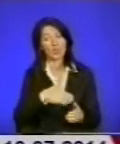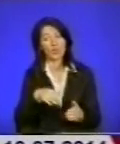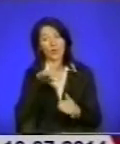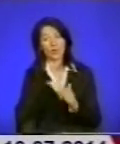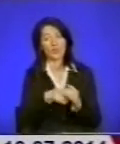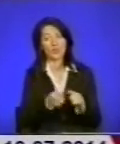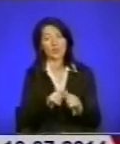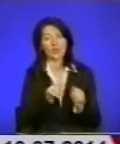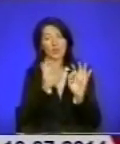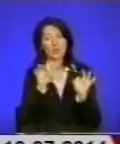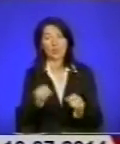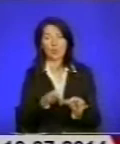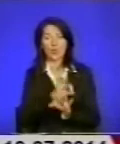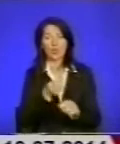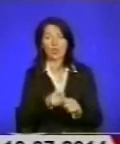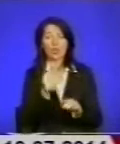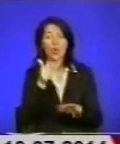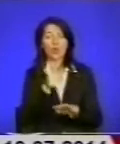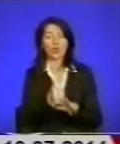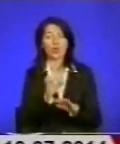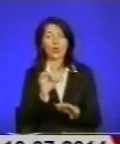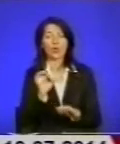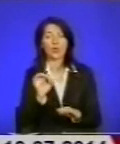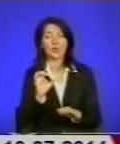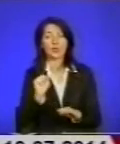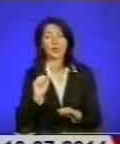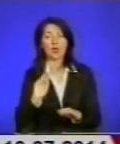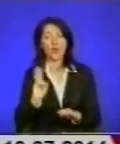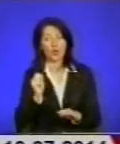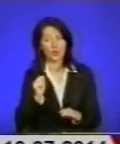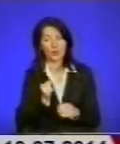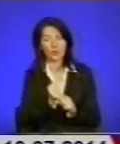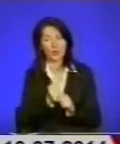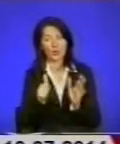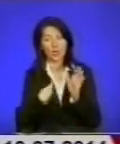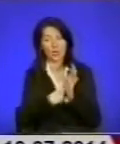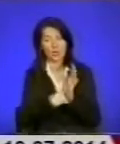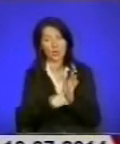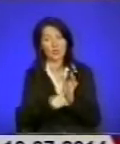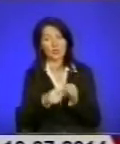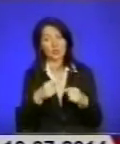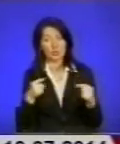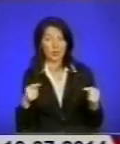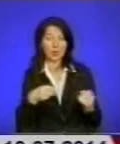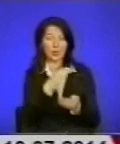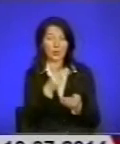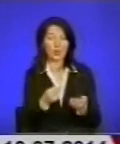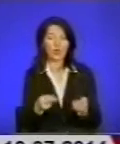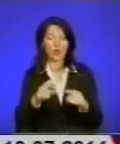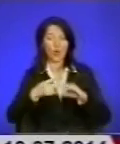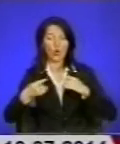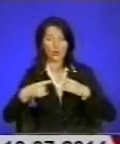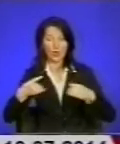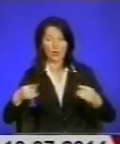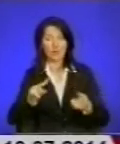який очолив Орис Савка, і зробив 6 варіантів конвертів з